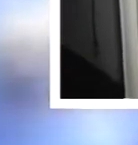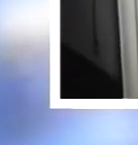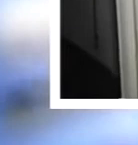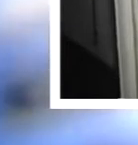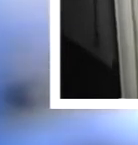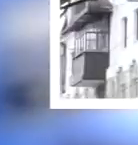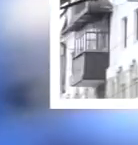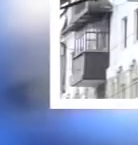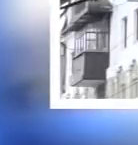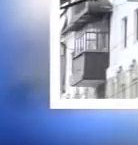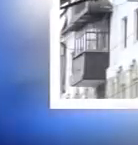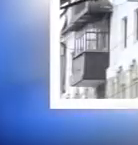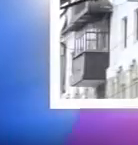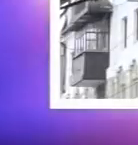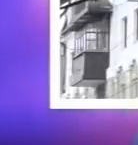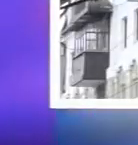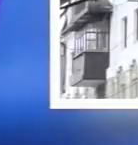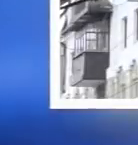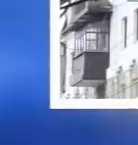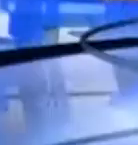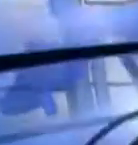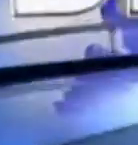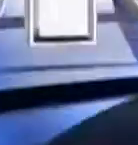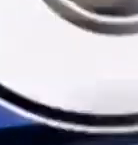послуги, ставлення тернополян, можливість реалізації.